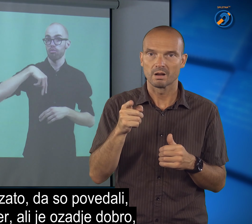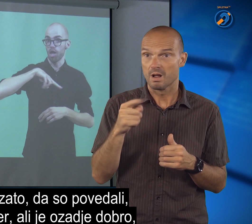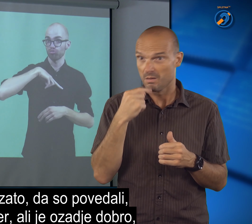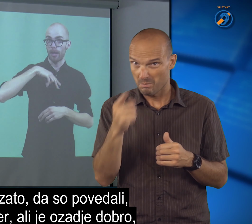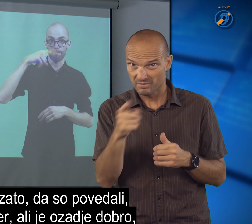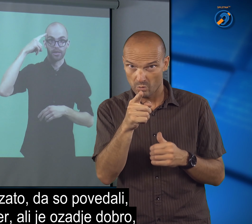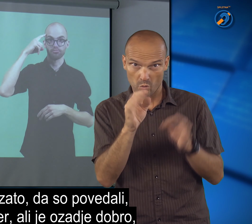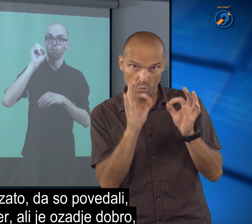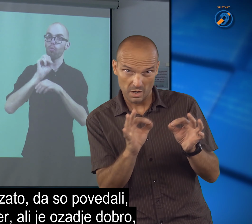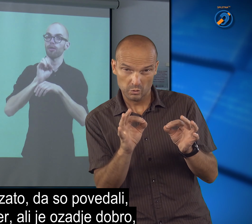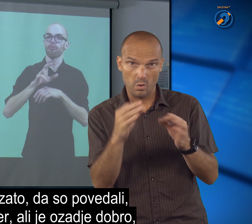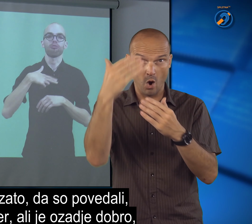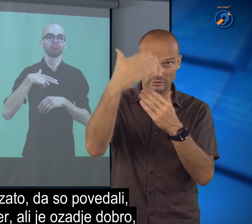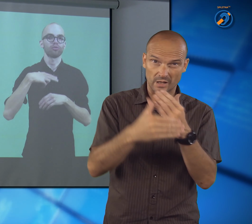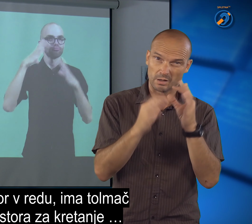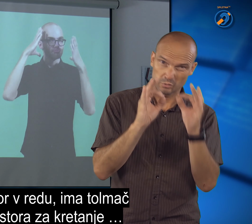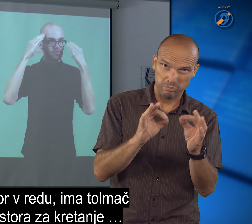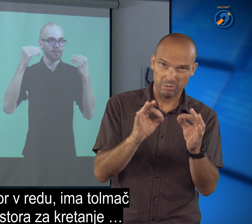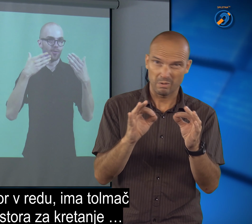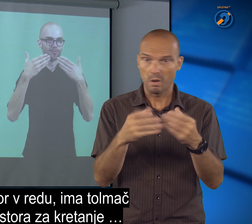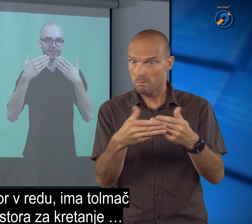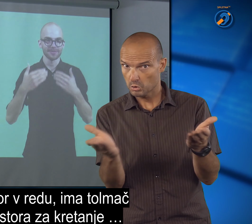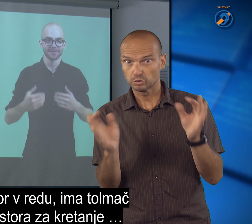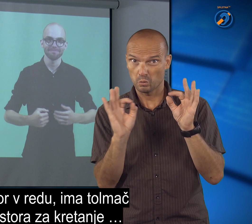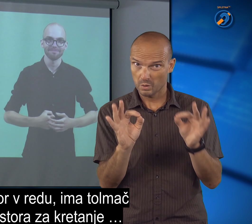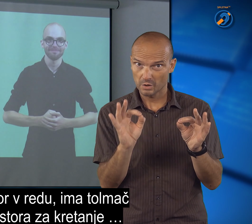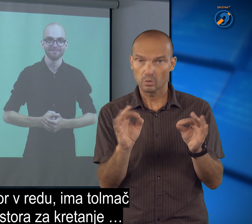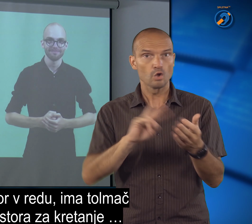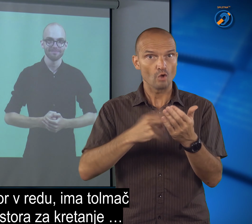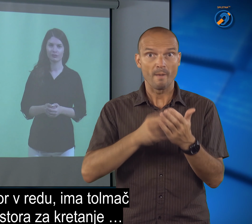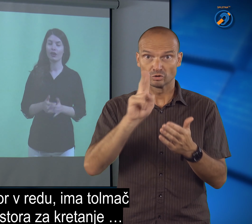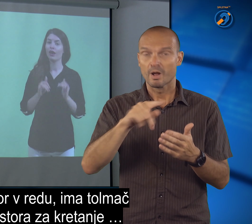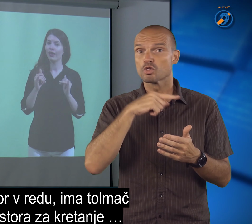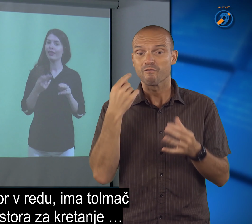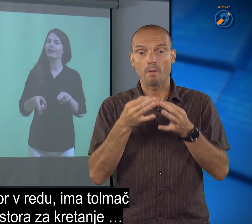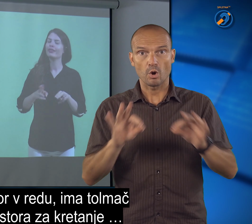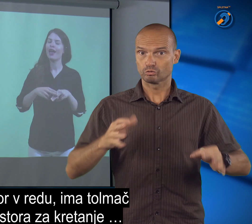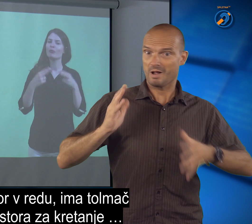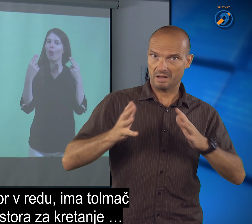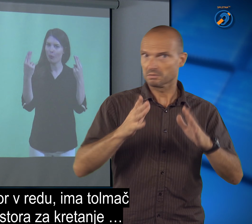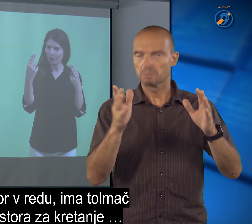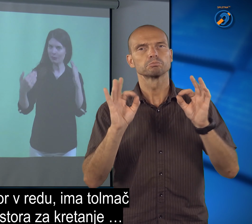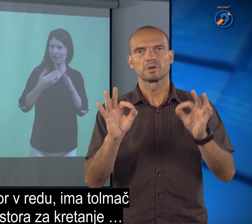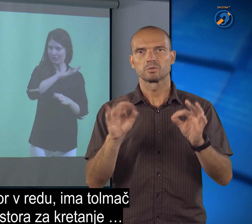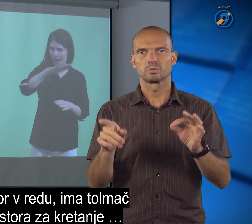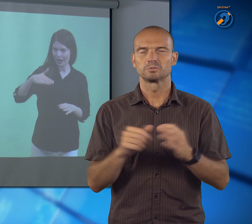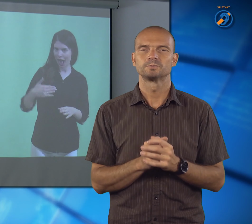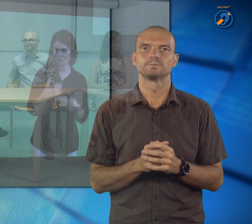ki je gluh, da je res povedal, a je to v redu, a je ozadje dobro, a je prostor v redu, da ima tolmač dovolj prostora za